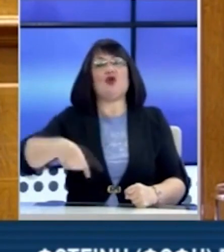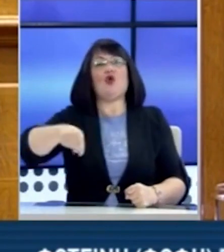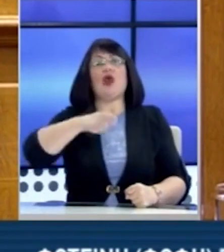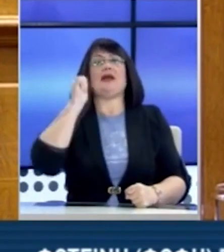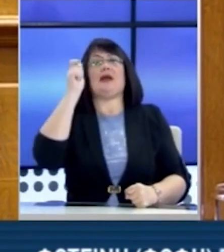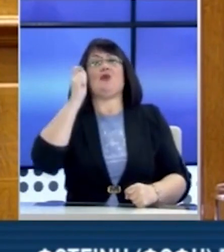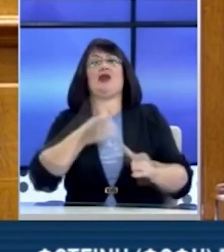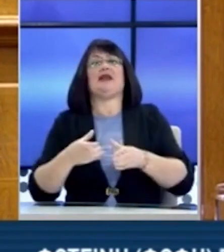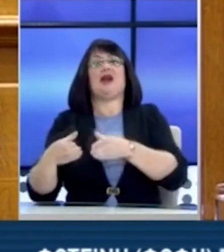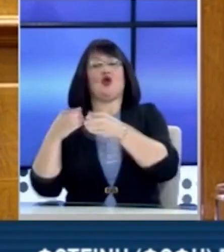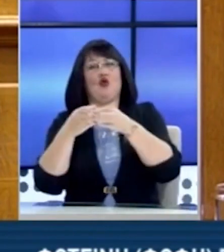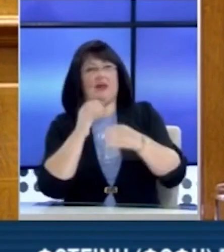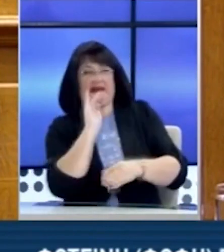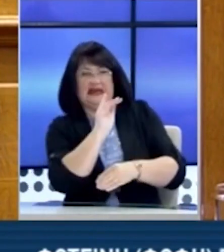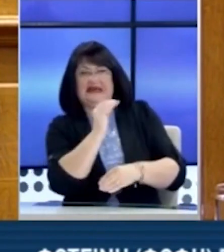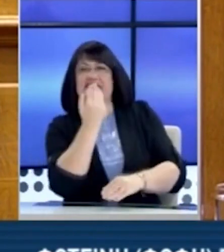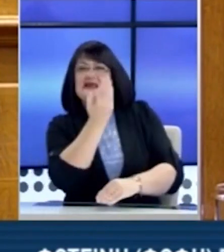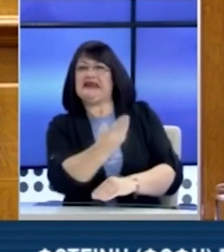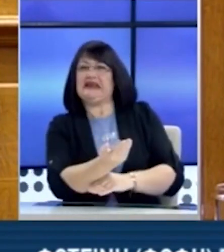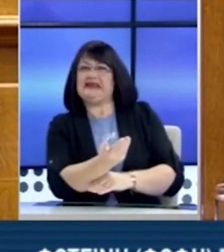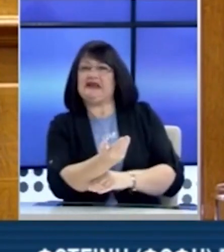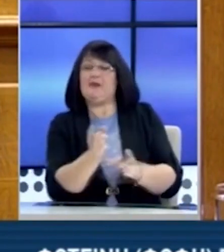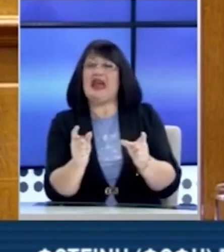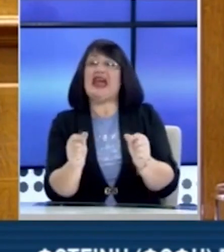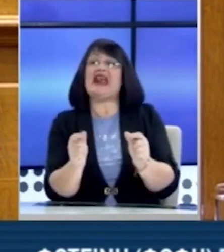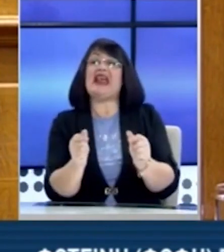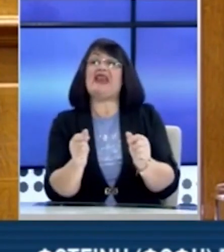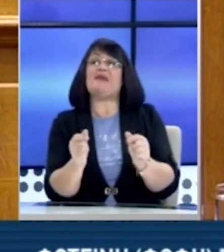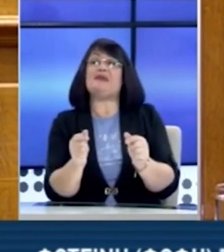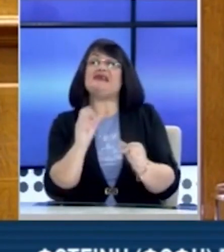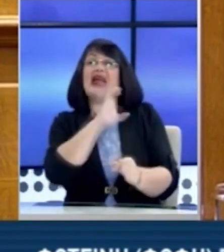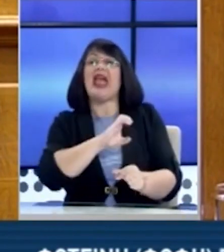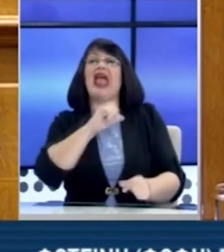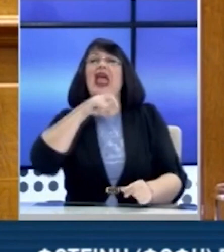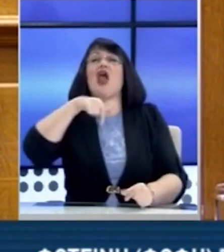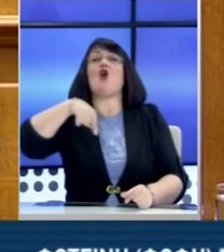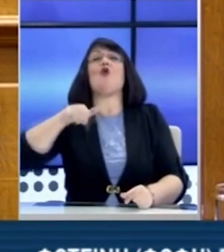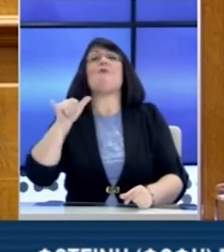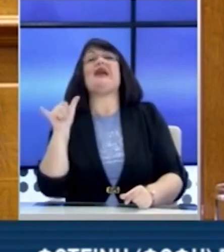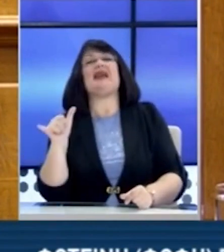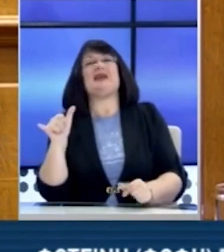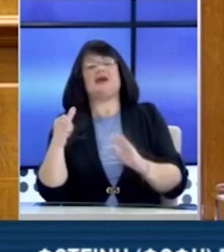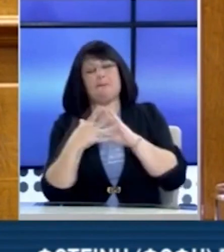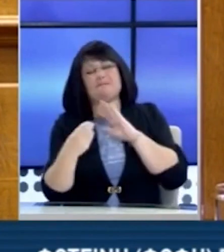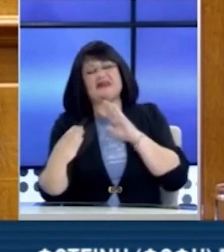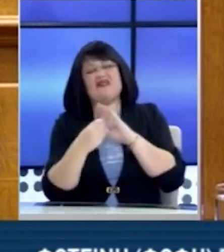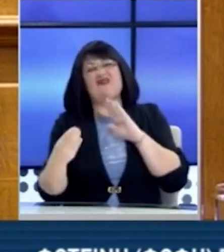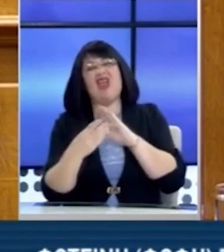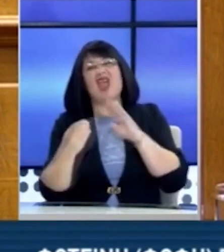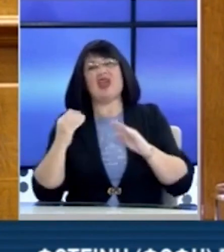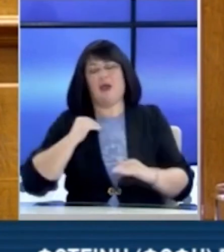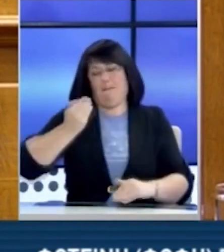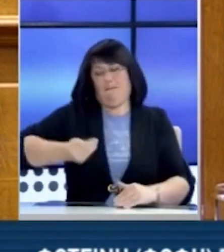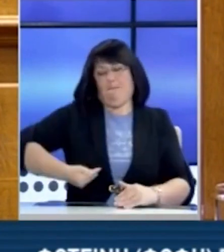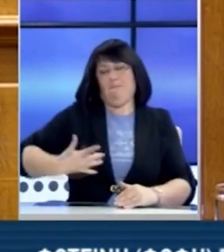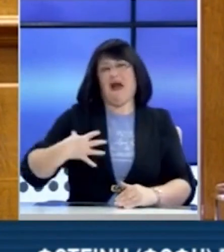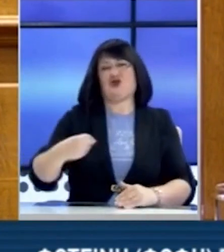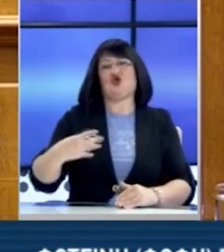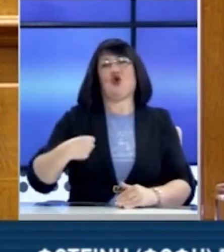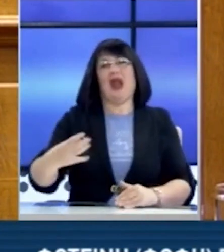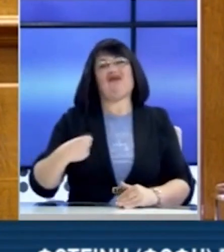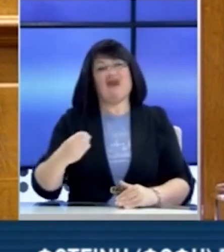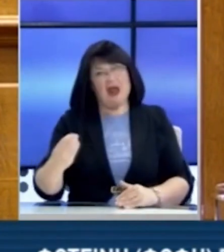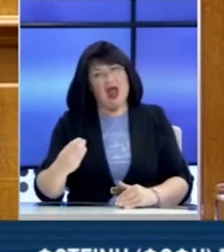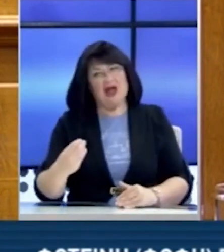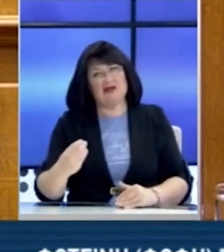τα κόμματα της Βουλής και ρύθμισε την κάλυψη του ΕΟΠΗ για την ψηφιακή μαστογραφία από τις αρχές του